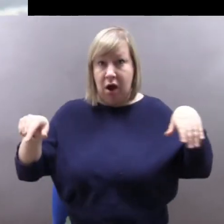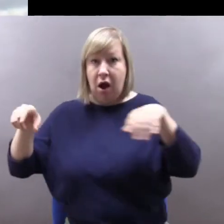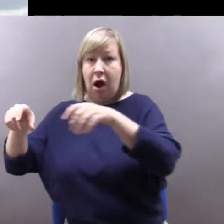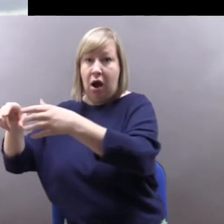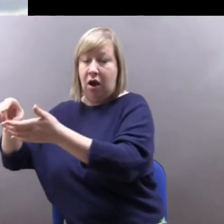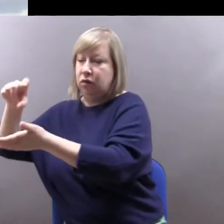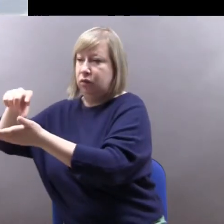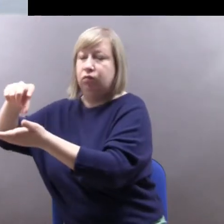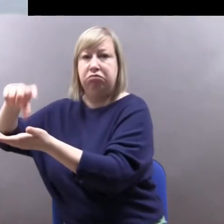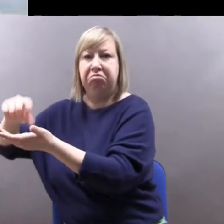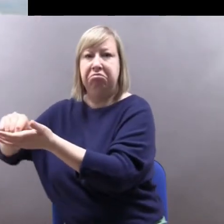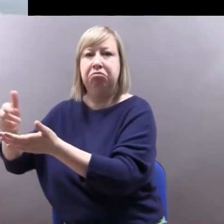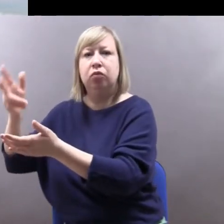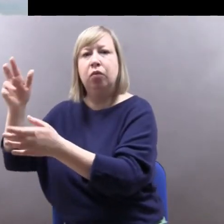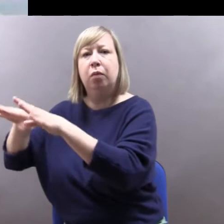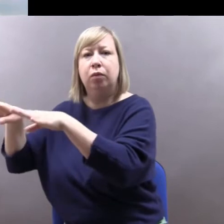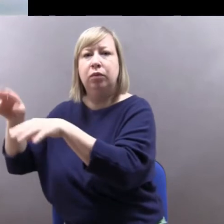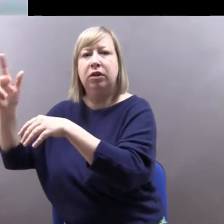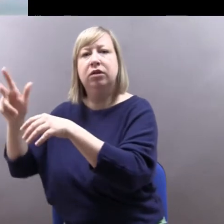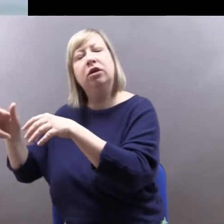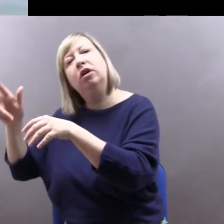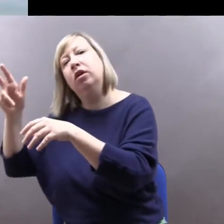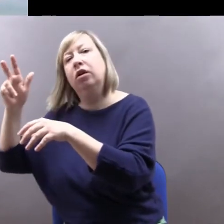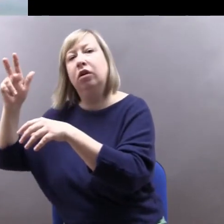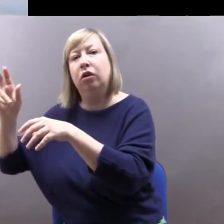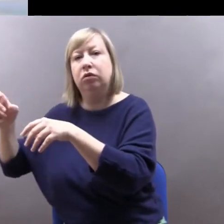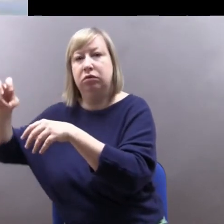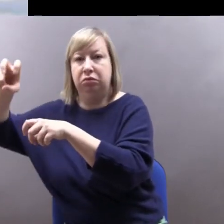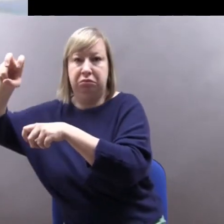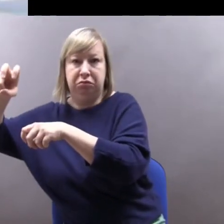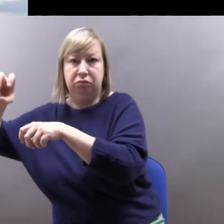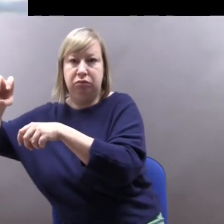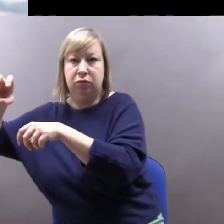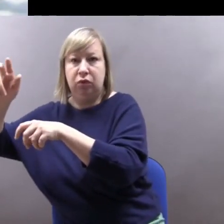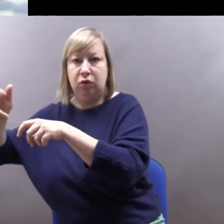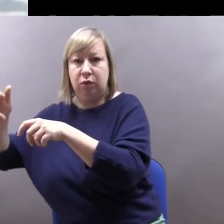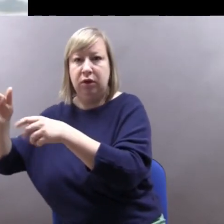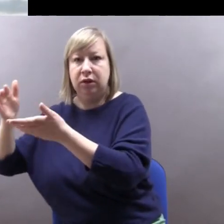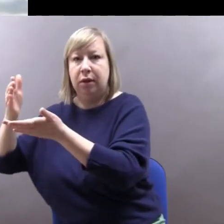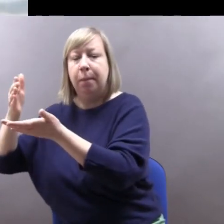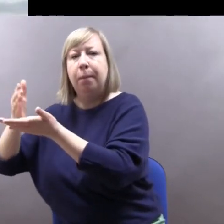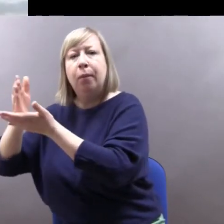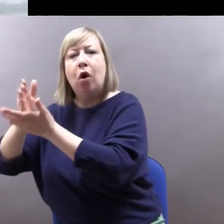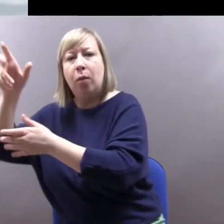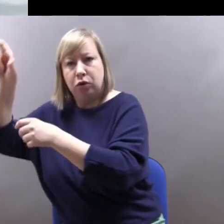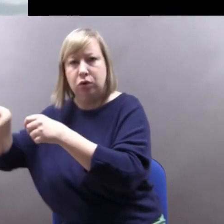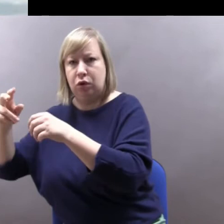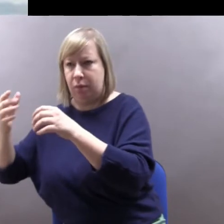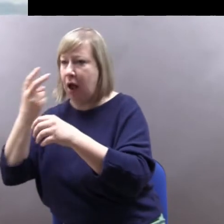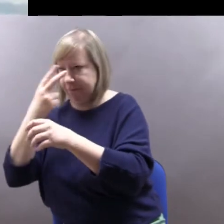platformie, natomiast to ona bierze odpowiedzialność za funkcjonowanie tej platformy, mają oczujnikowaną, okamerowaną i